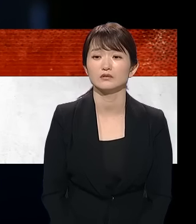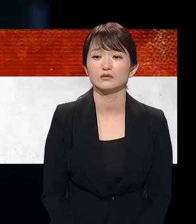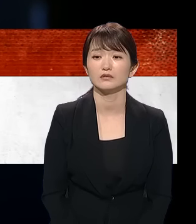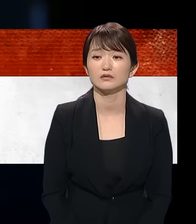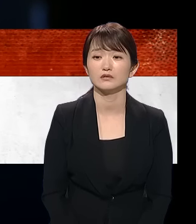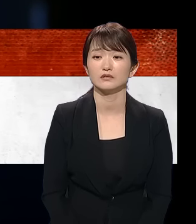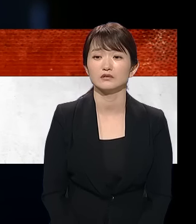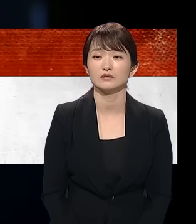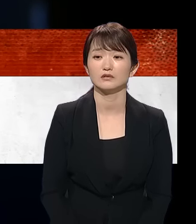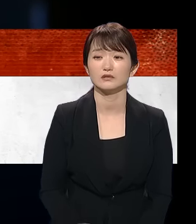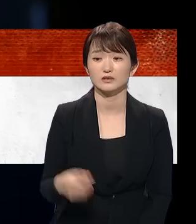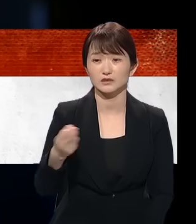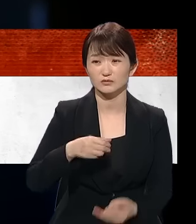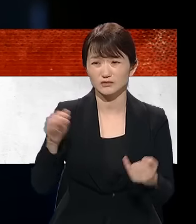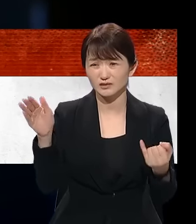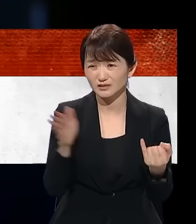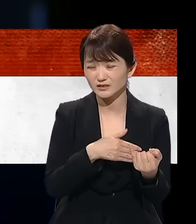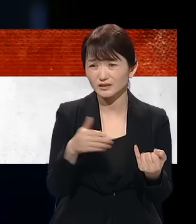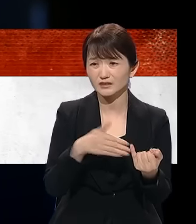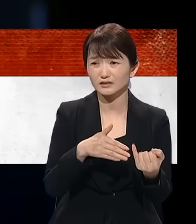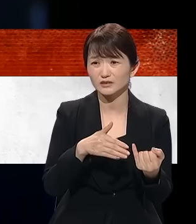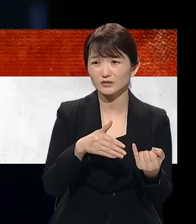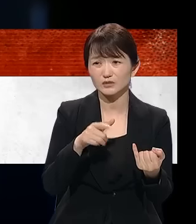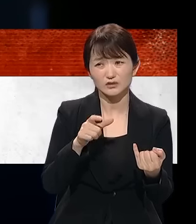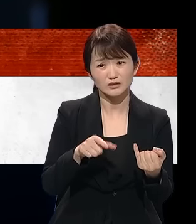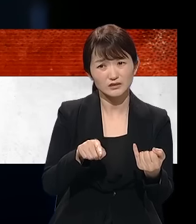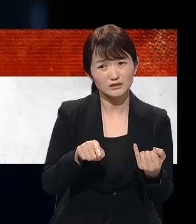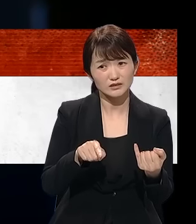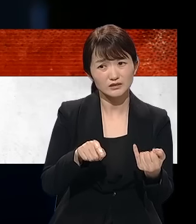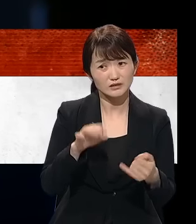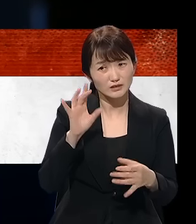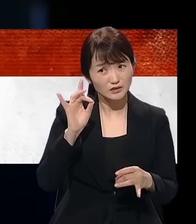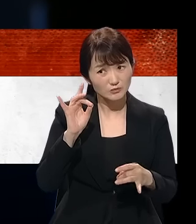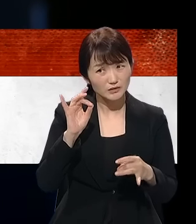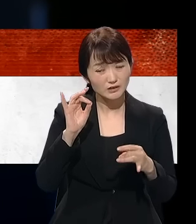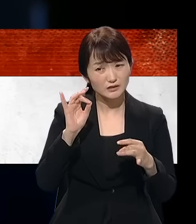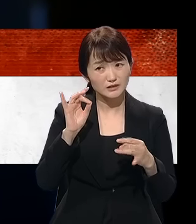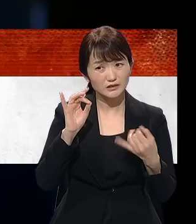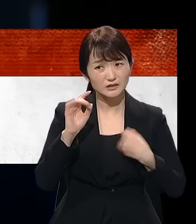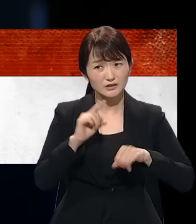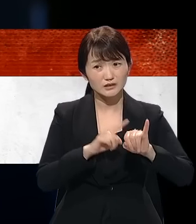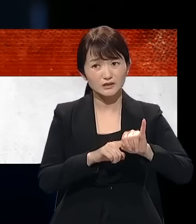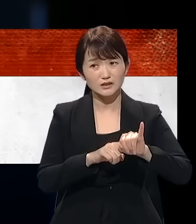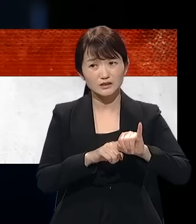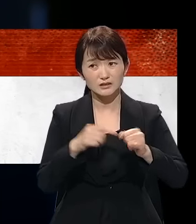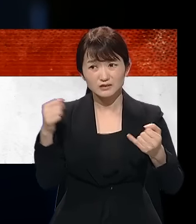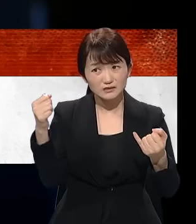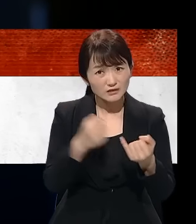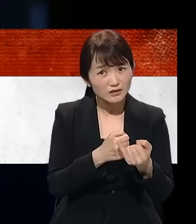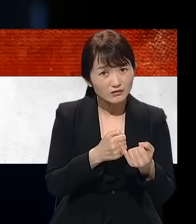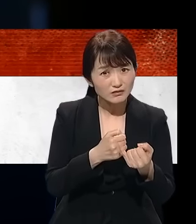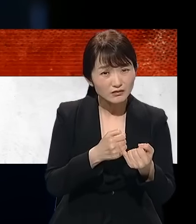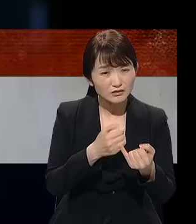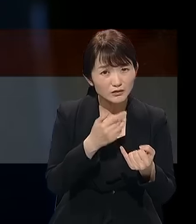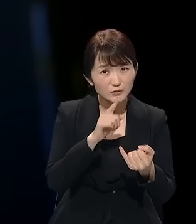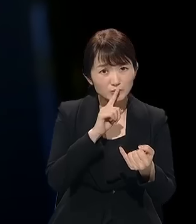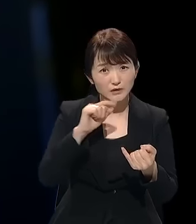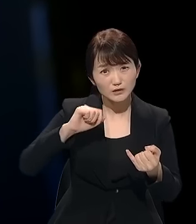자꾸 때렸다 때렸다를 강조하니까 그런 거 아니가? 가만히 있는 애를 말 잘 듣고 잘하는 애를 왜 때리게 놓는